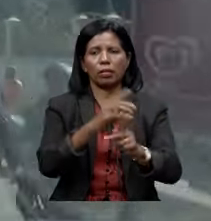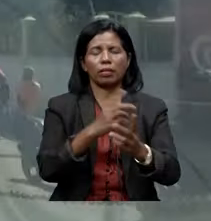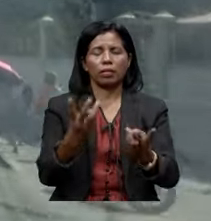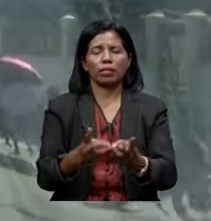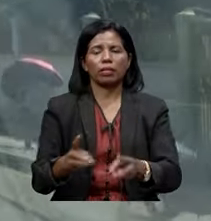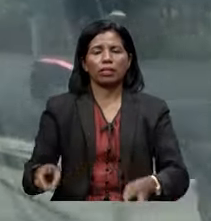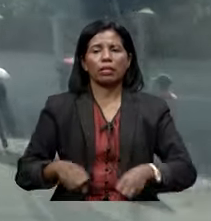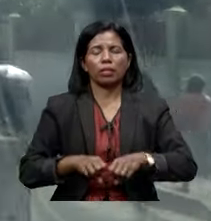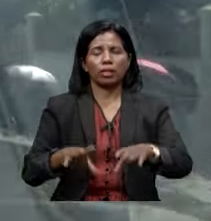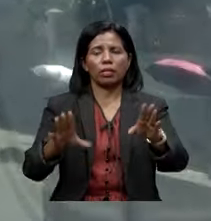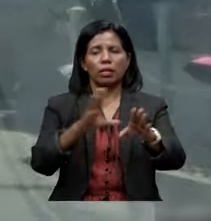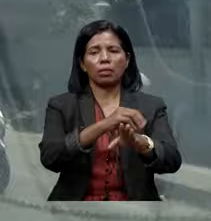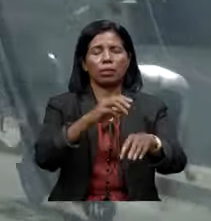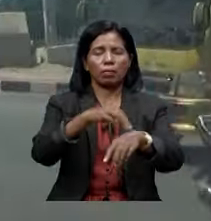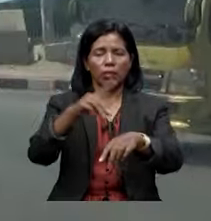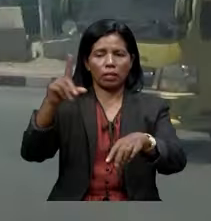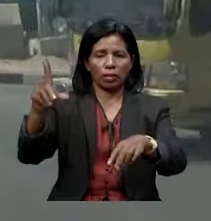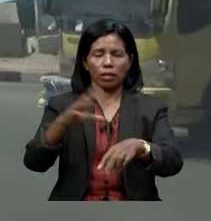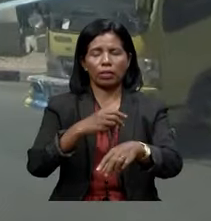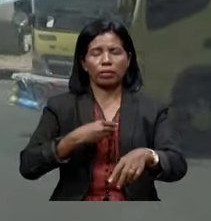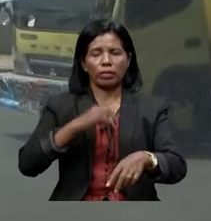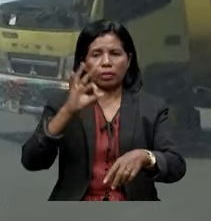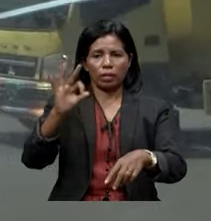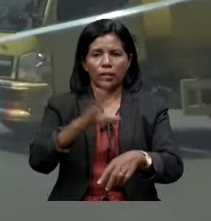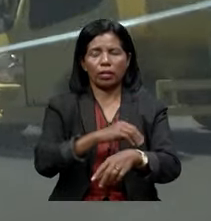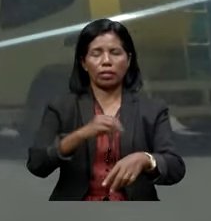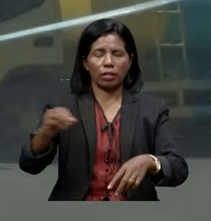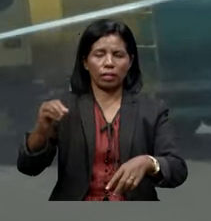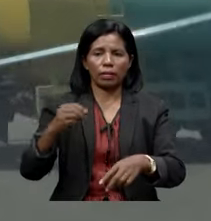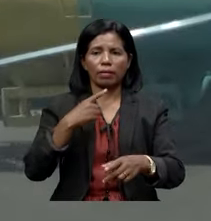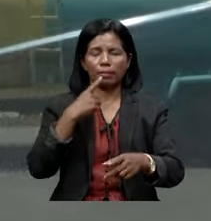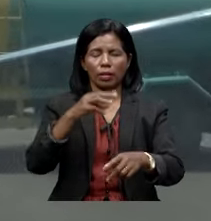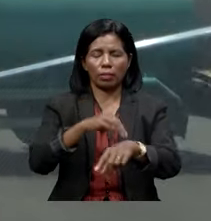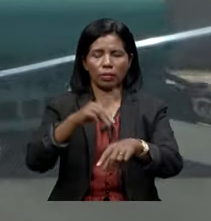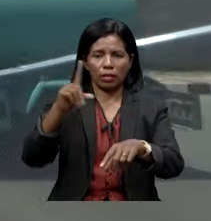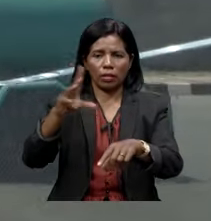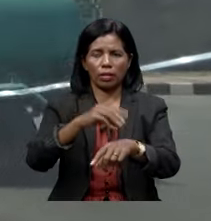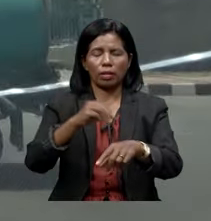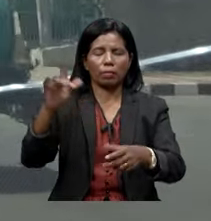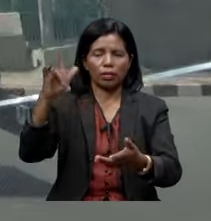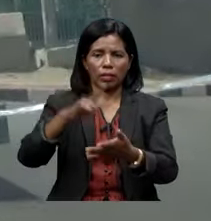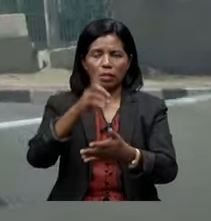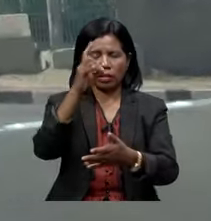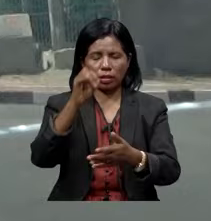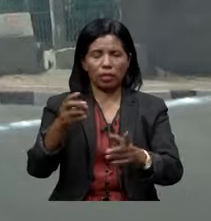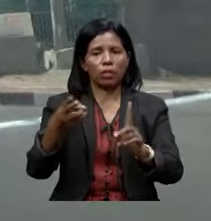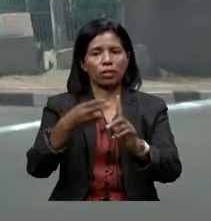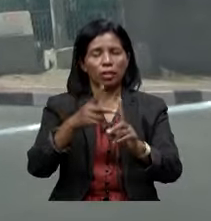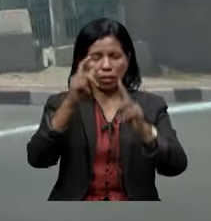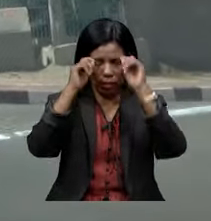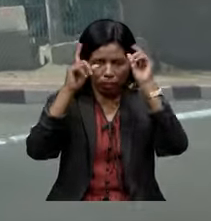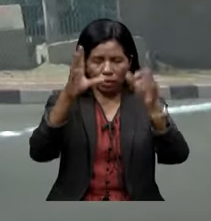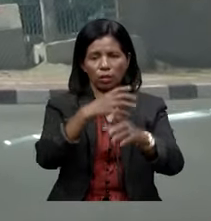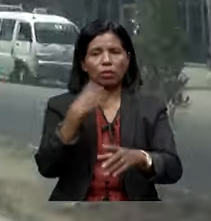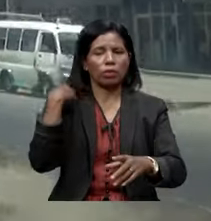Coqueiros, Lurumata, Fatuhada, Kampung Alor, Aitara Claran, Motayel, Porto Dili, Hotel Timor, Palacio